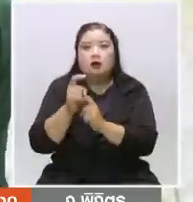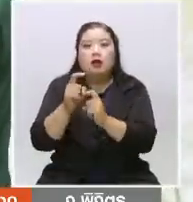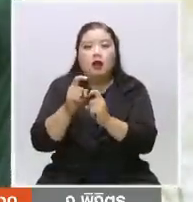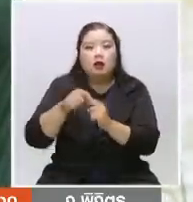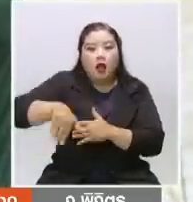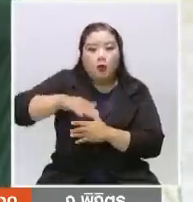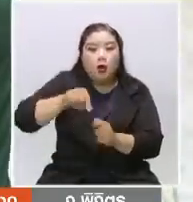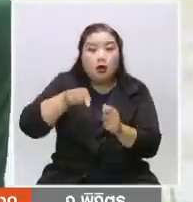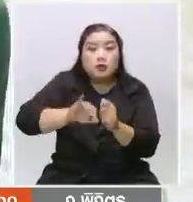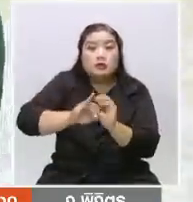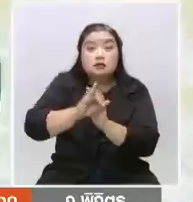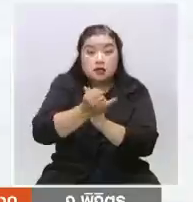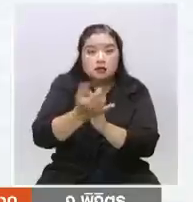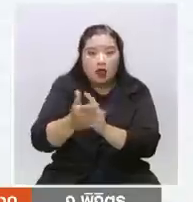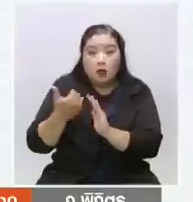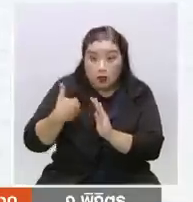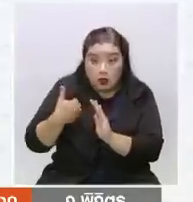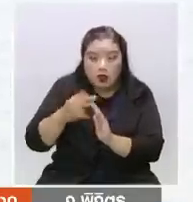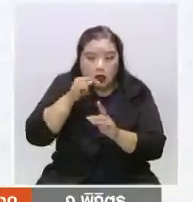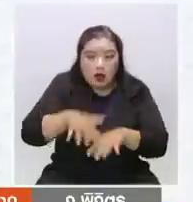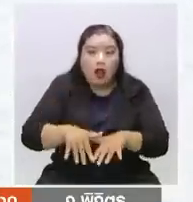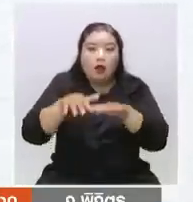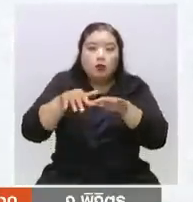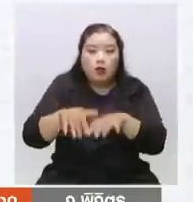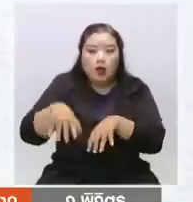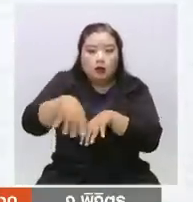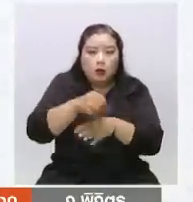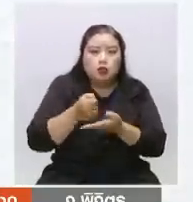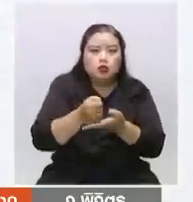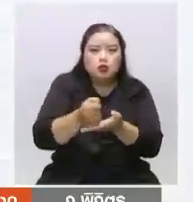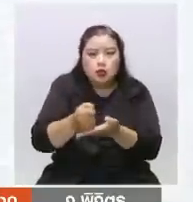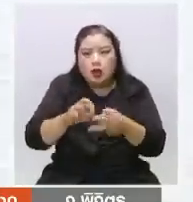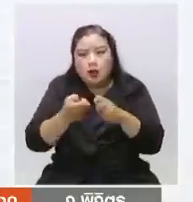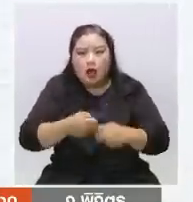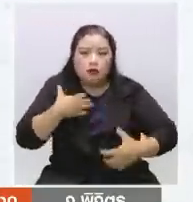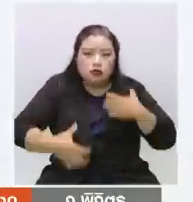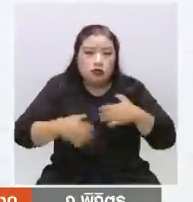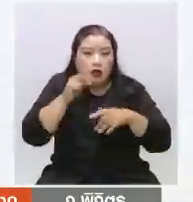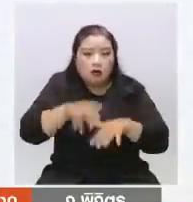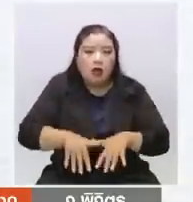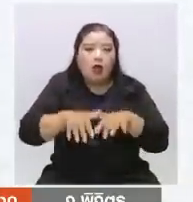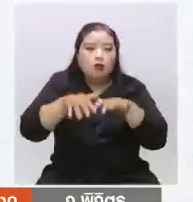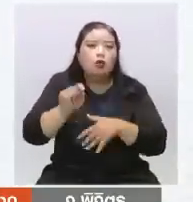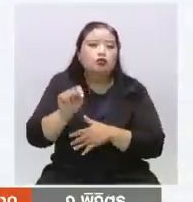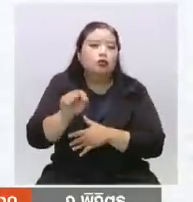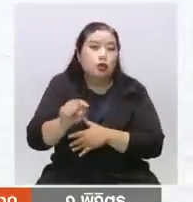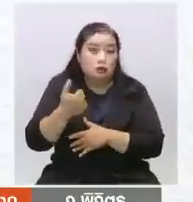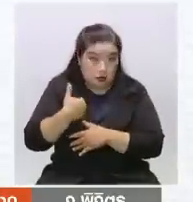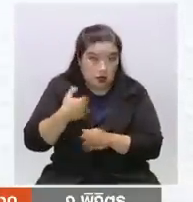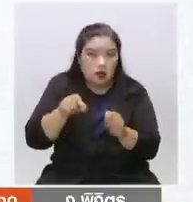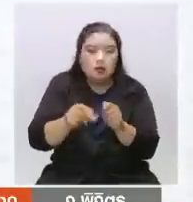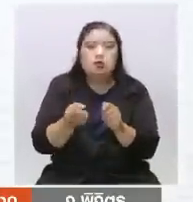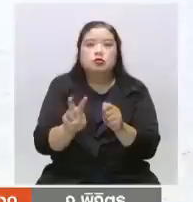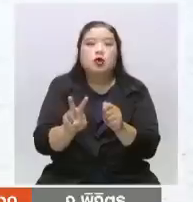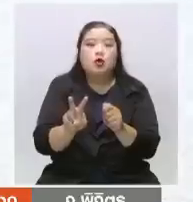พิบัติจากอุทกภัยและประกาศเขตการให้ความช่วยเหลือผู้ประสบภัยพิบัติในกรณีฉุกเฉินจำนวน12อำเ